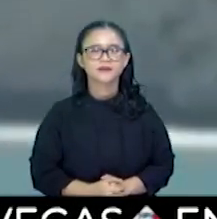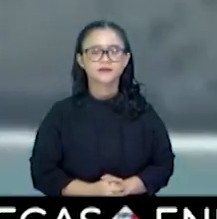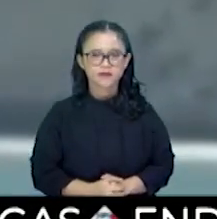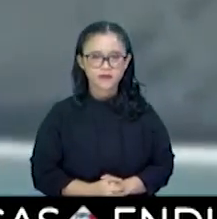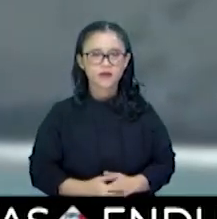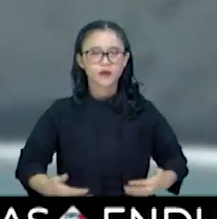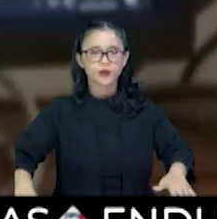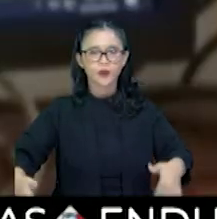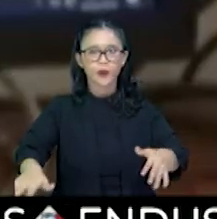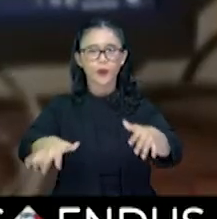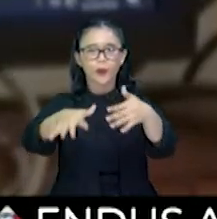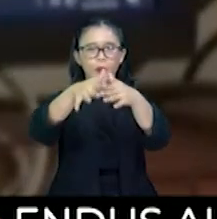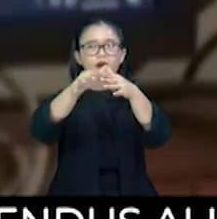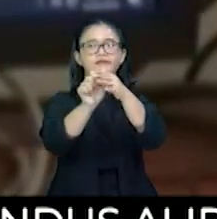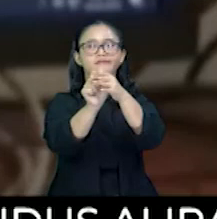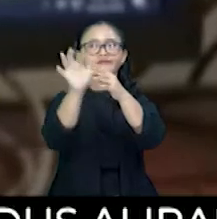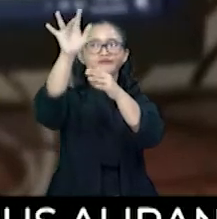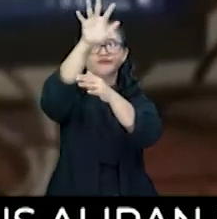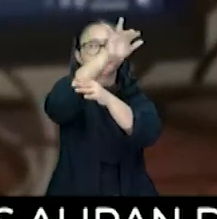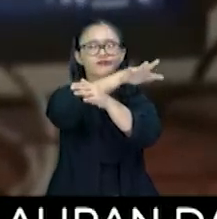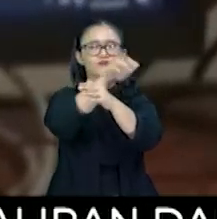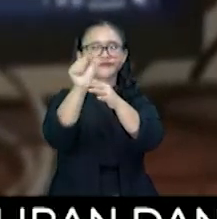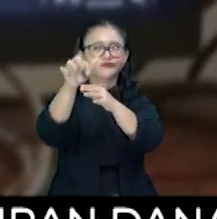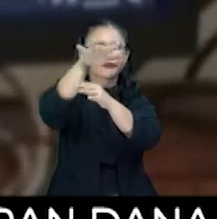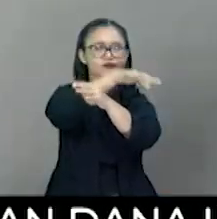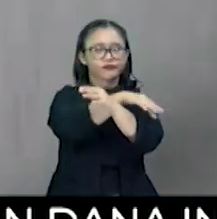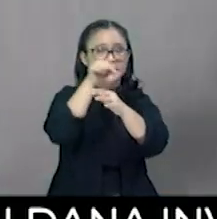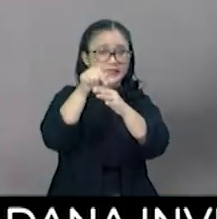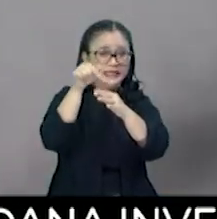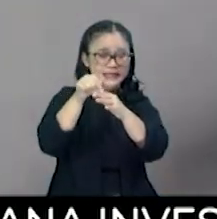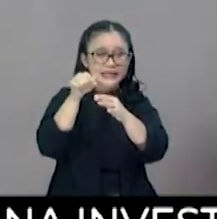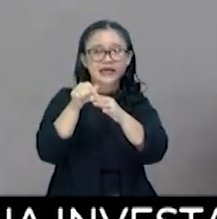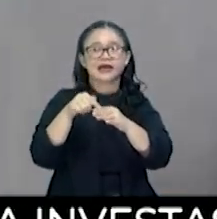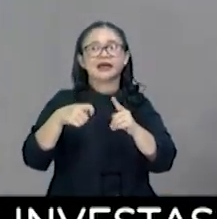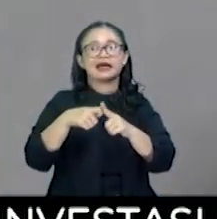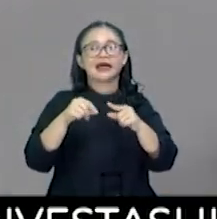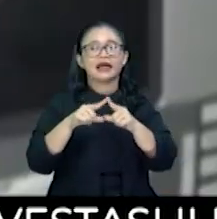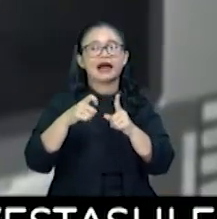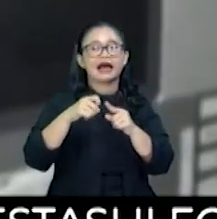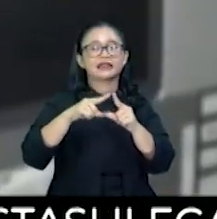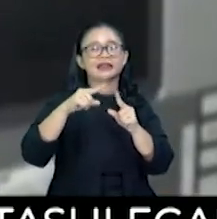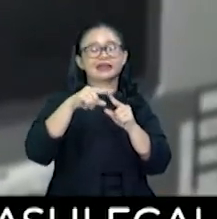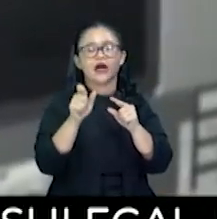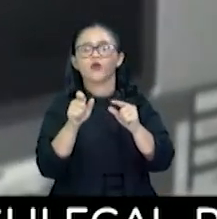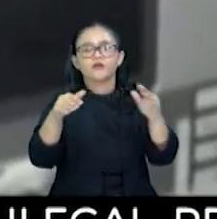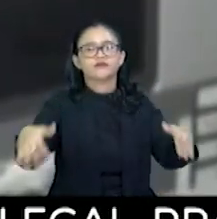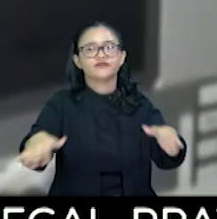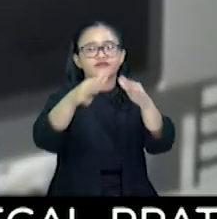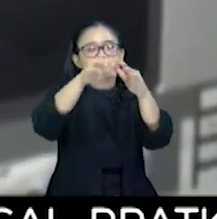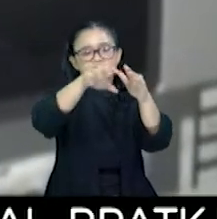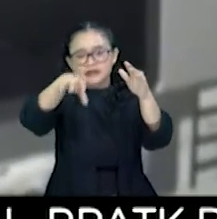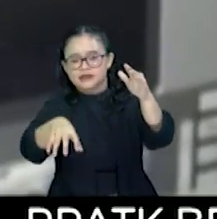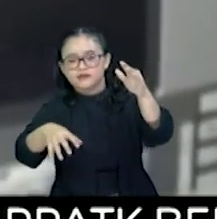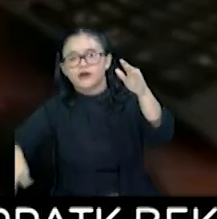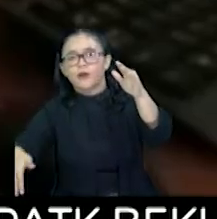Erupsi Gunung Anak Krakatau terpantau dari Pos Pusat Vulkanologi Mitigasi Bencana Geologi PVMBG Lampung. Abu tebal erupsi Gunung